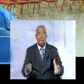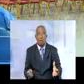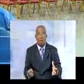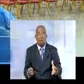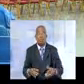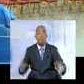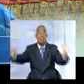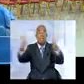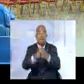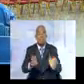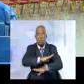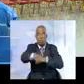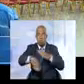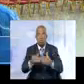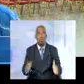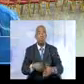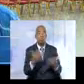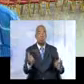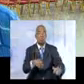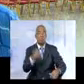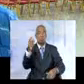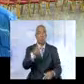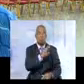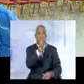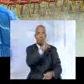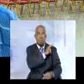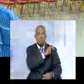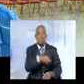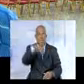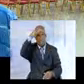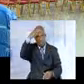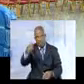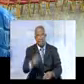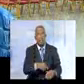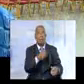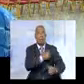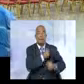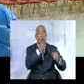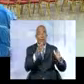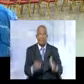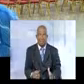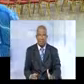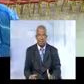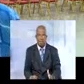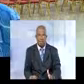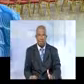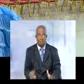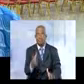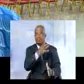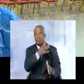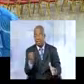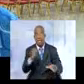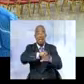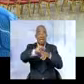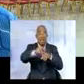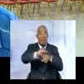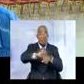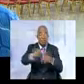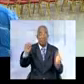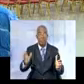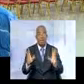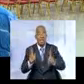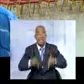actions concrètes à mener. Ces actions-là peuvent regarder les populations, soit la sensibilisation sur les risques urbains, soit également de la formation dont les personnes